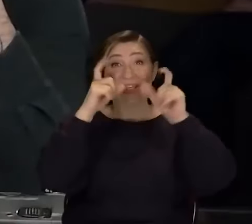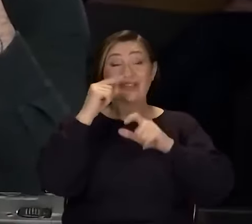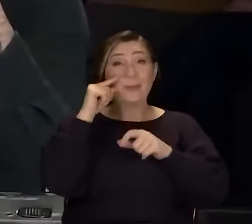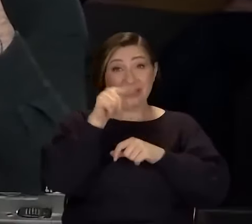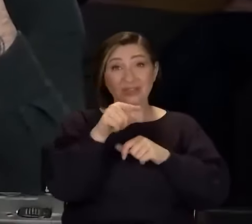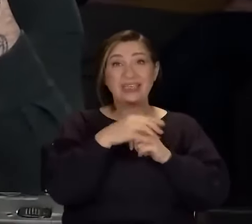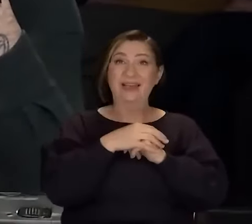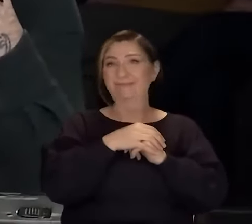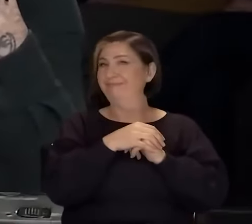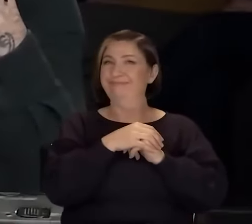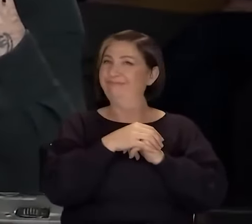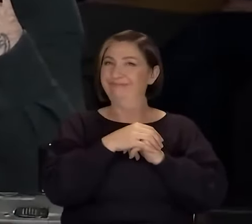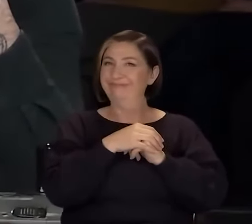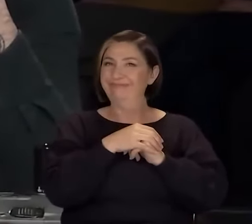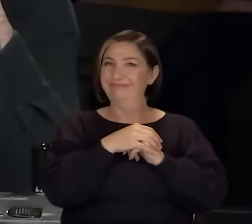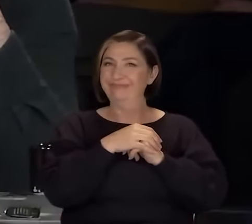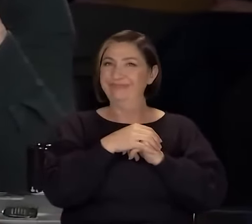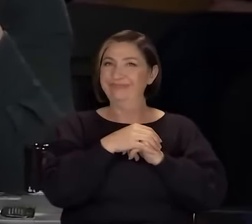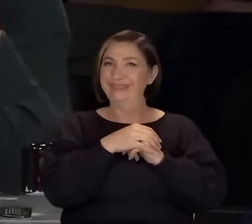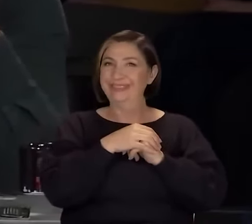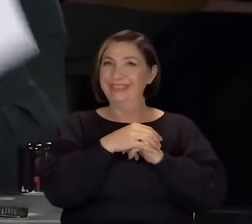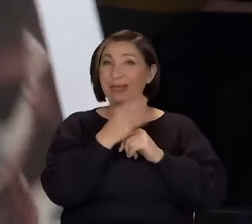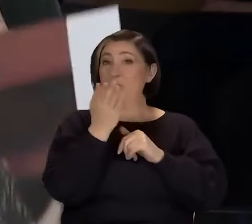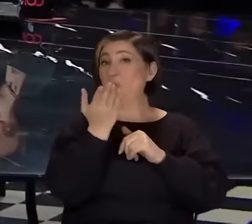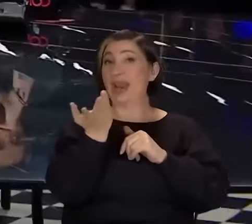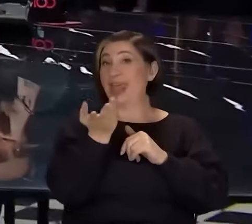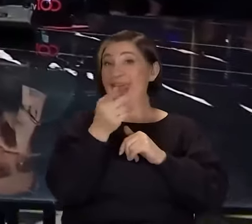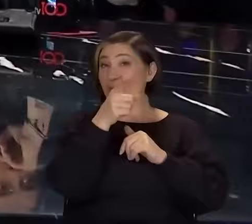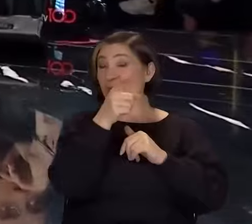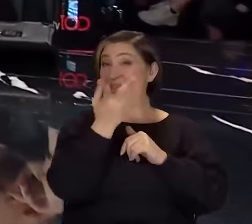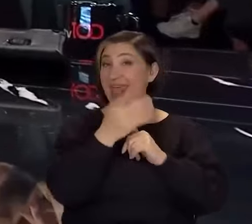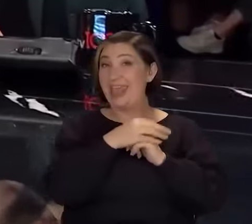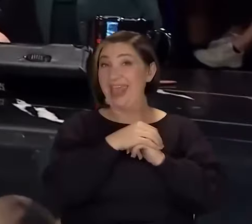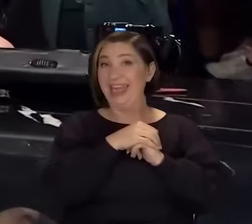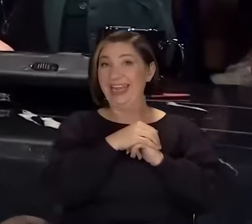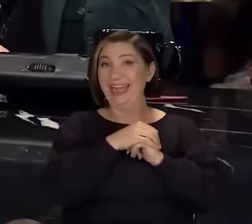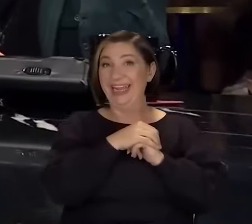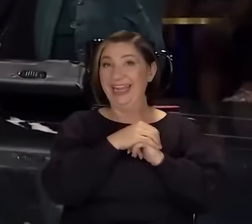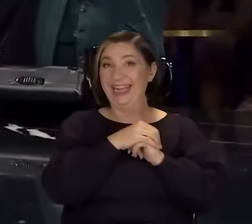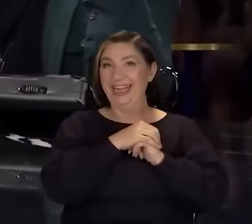fotoğraflarını mesela bu ne mesela?